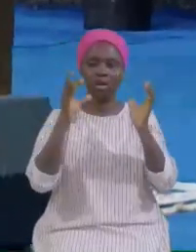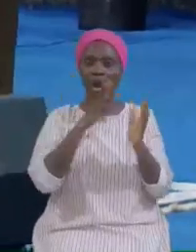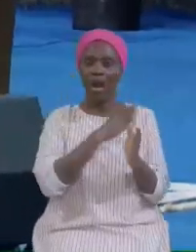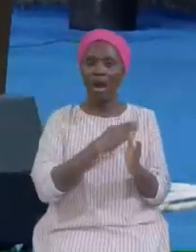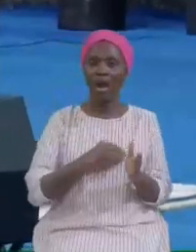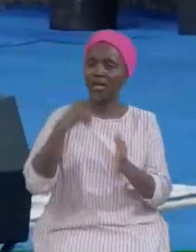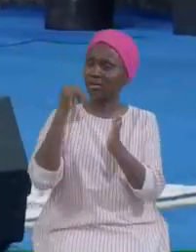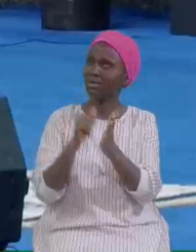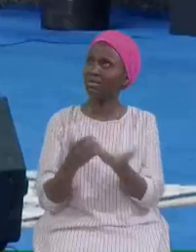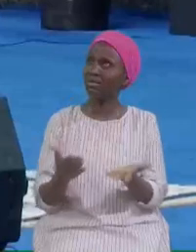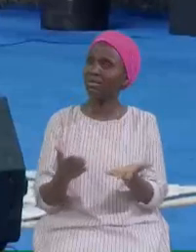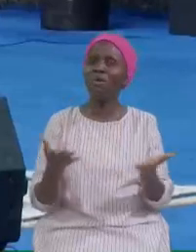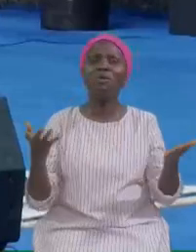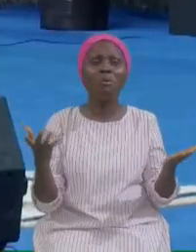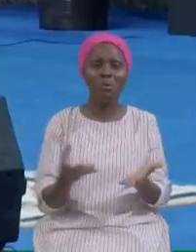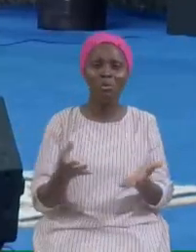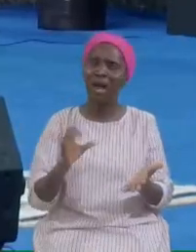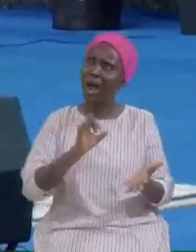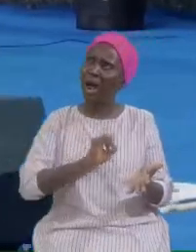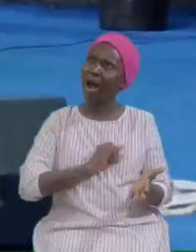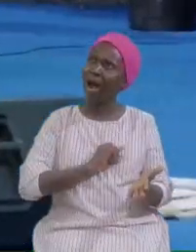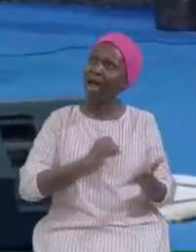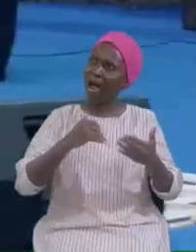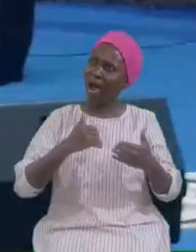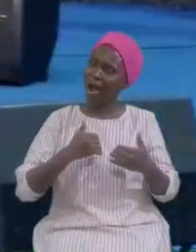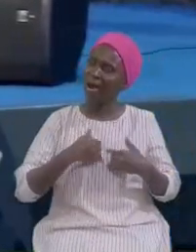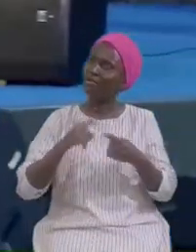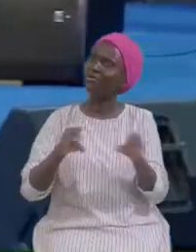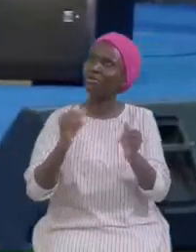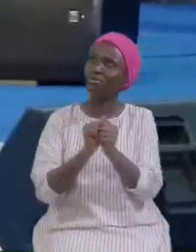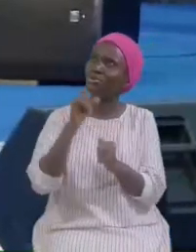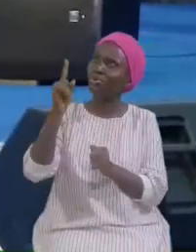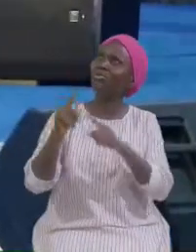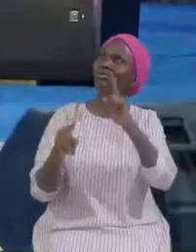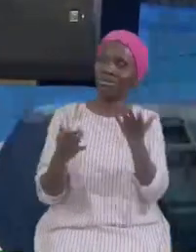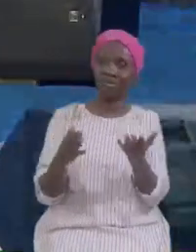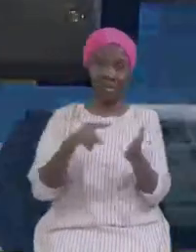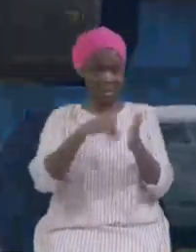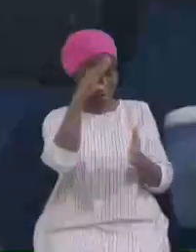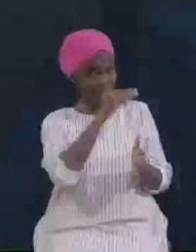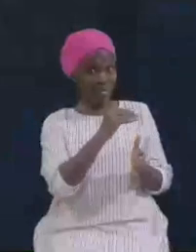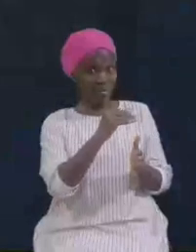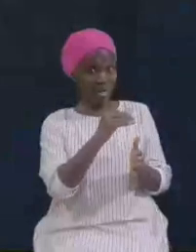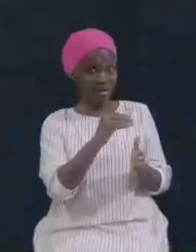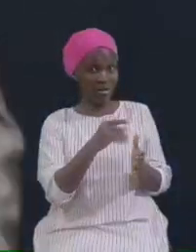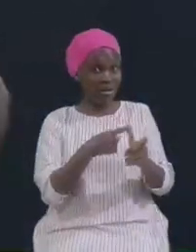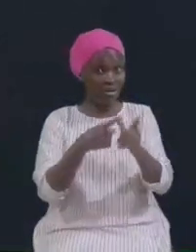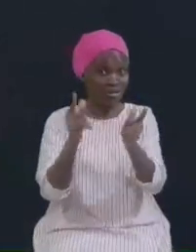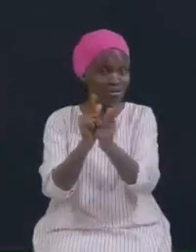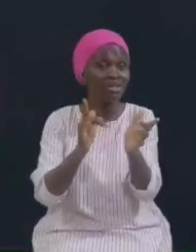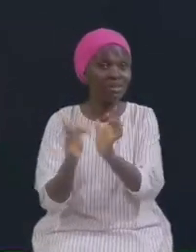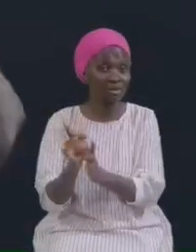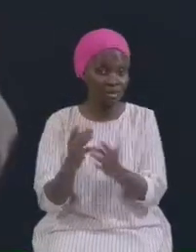moi et toi, Jésus? Voyez cet homme venant à Jésus. Ça, c'est le démon qui parlait en